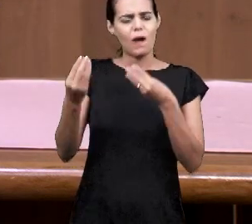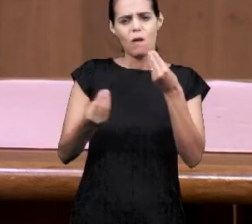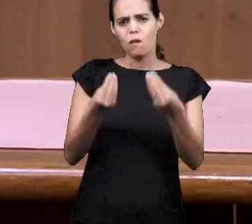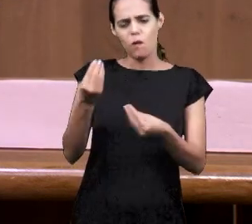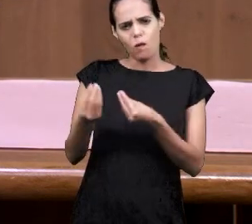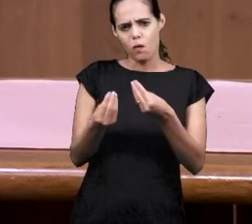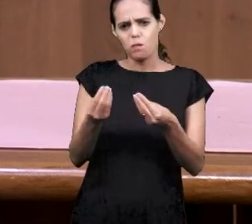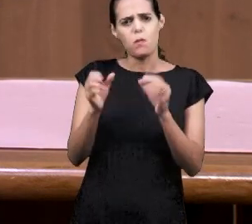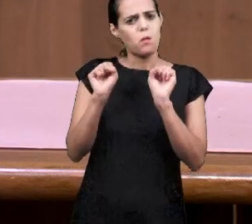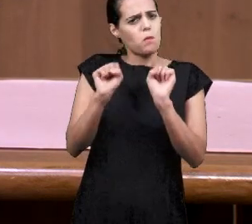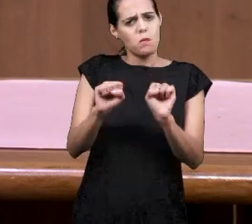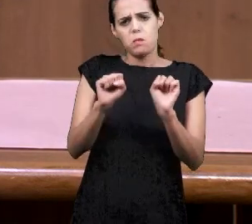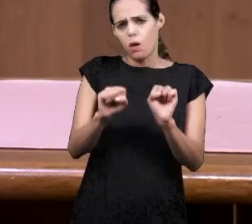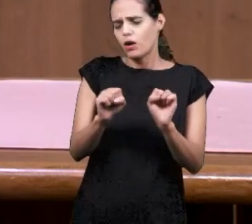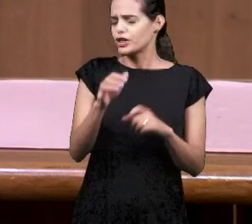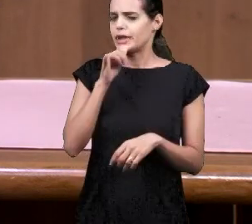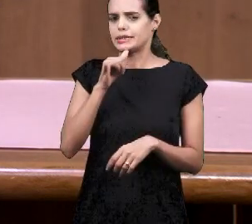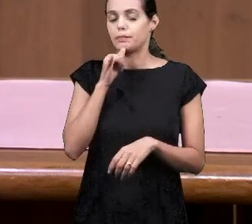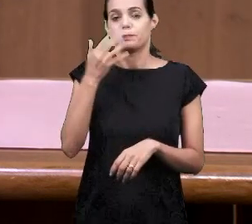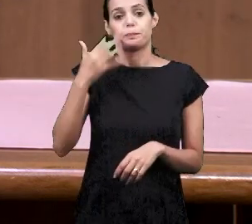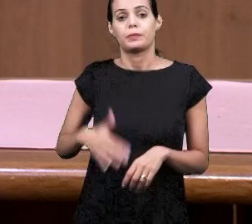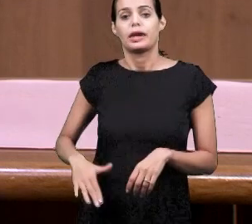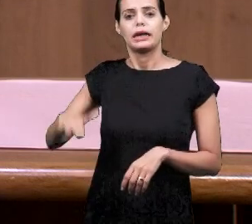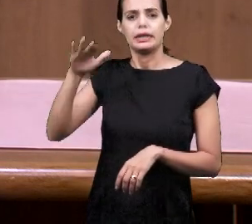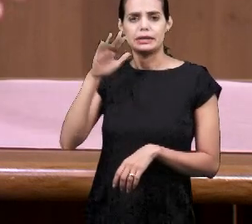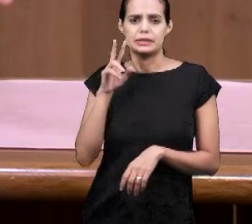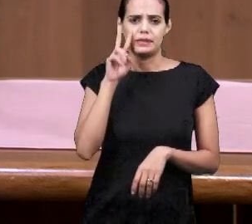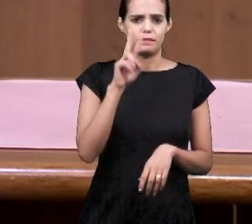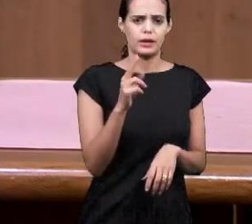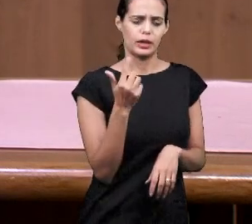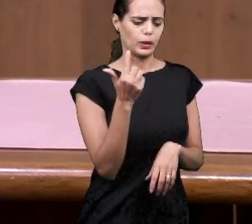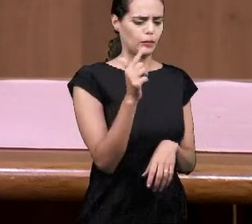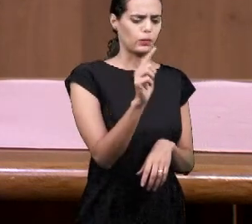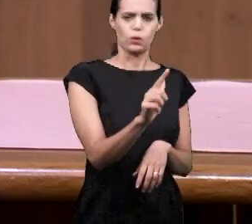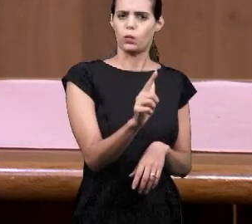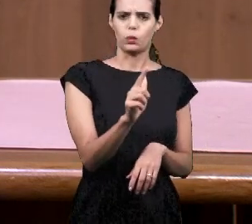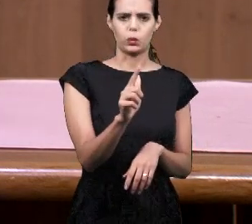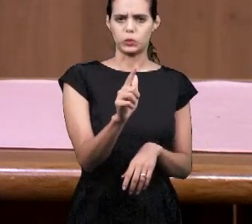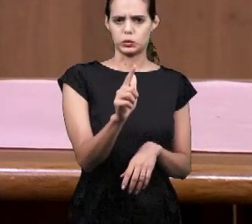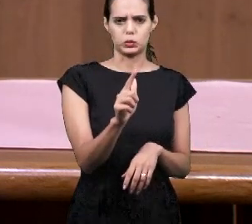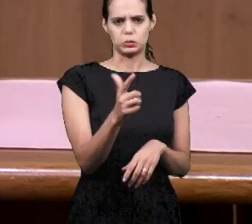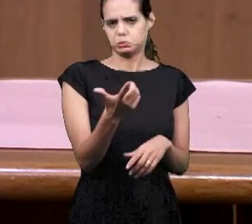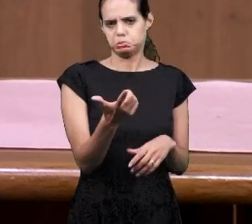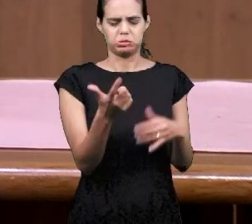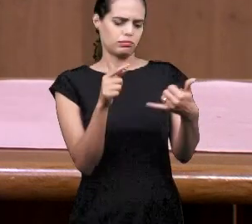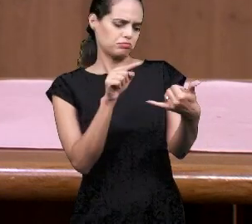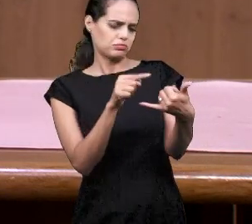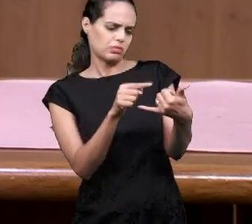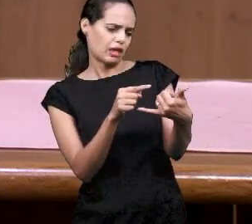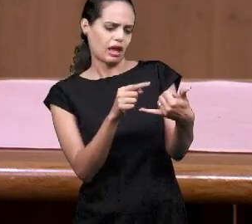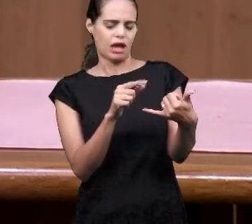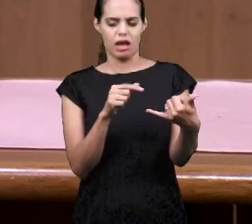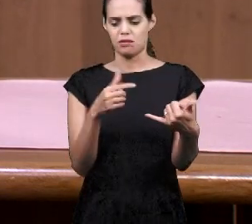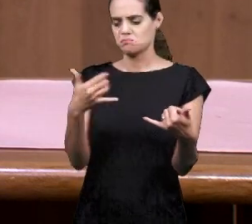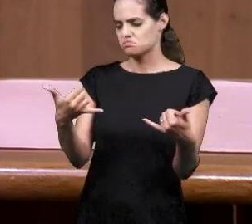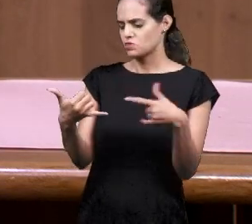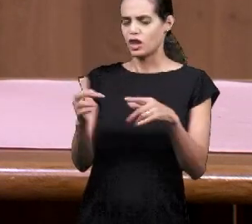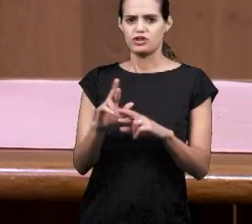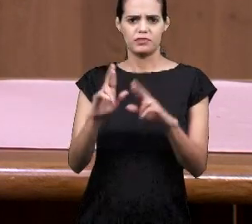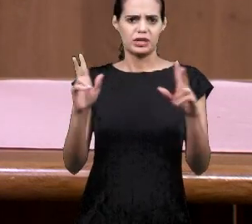peuvent accompagner, les parents assistent en regard d'un autre, ou vous pouvez assister après. Je reprends tout notre contenu